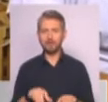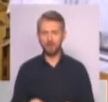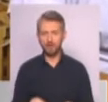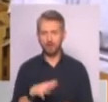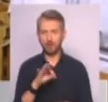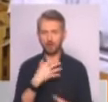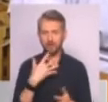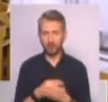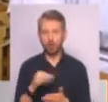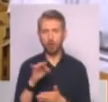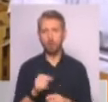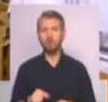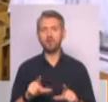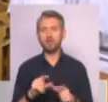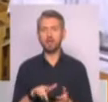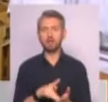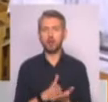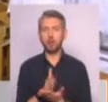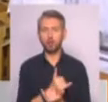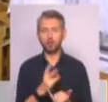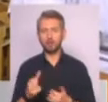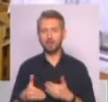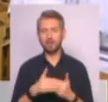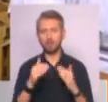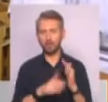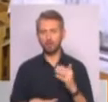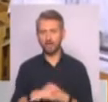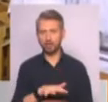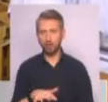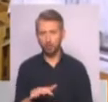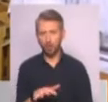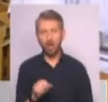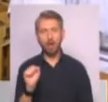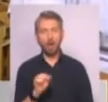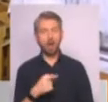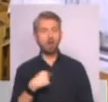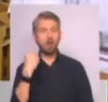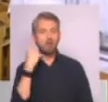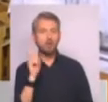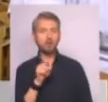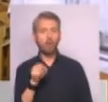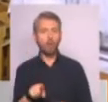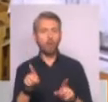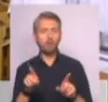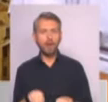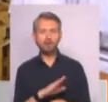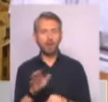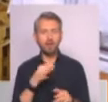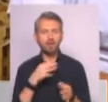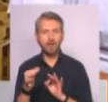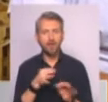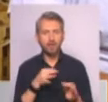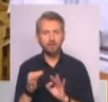о повышении коммунальных услуг на прибудинкову територію. А я слышала, що он даже не советовался